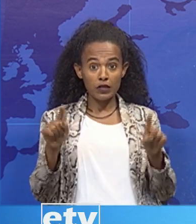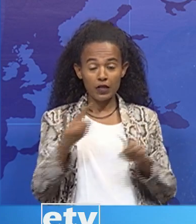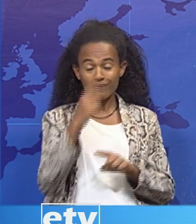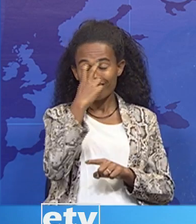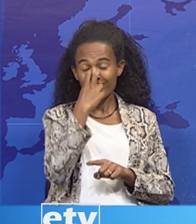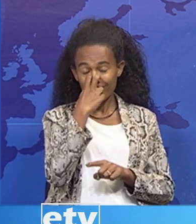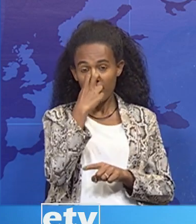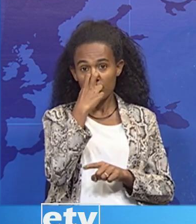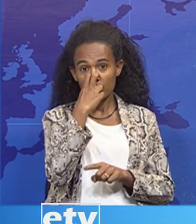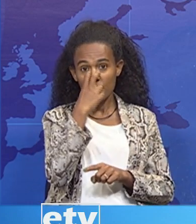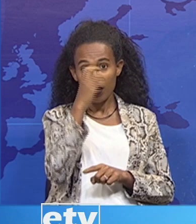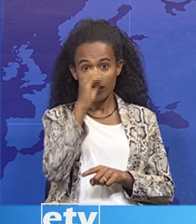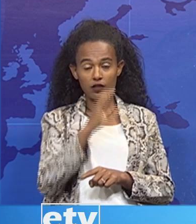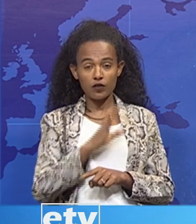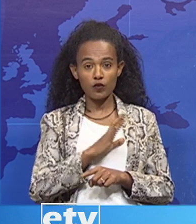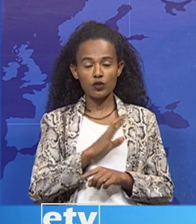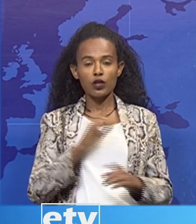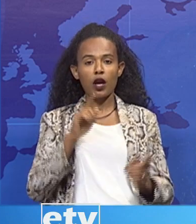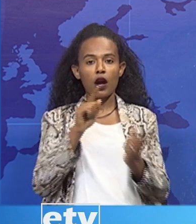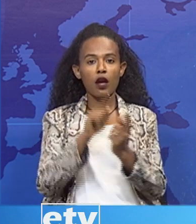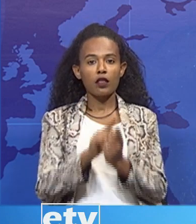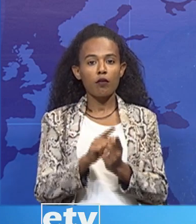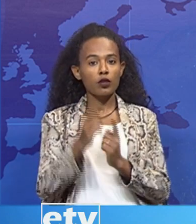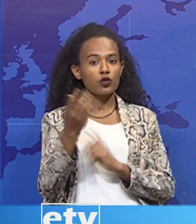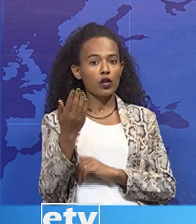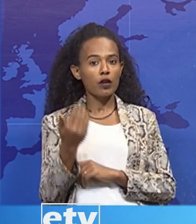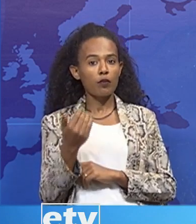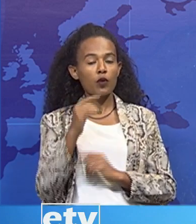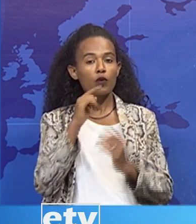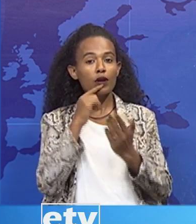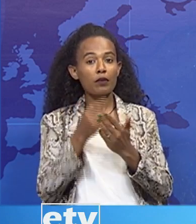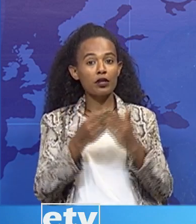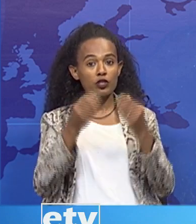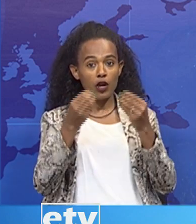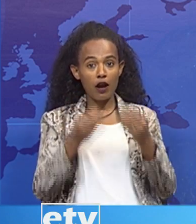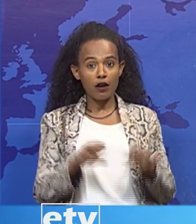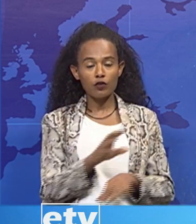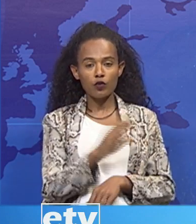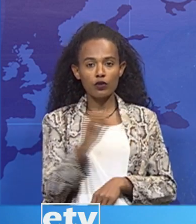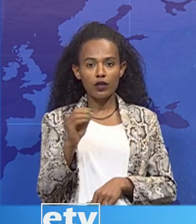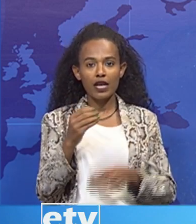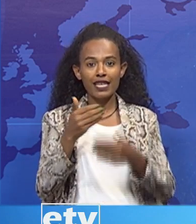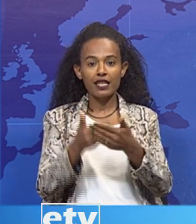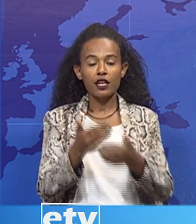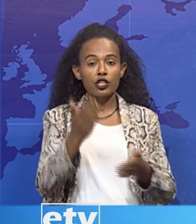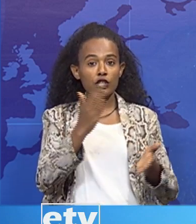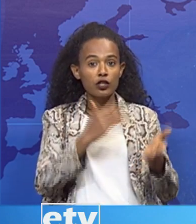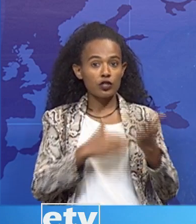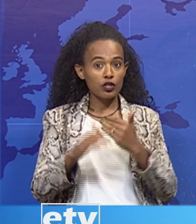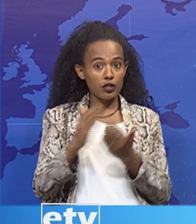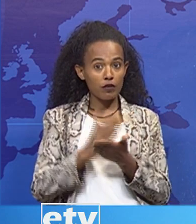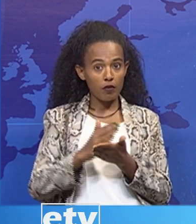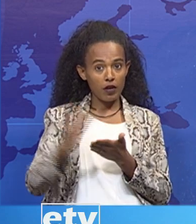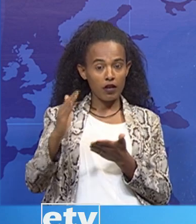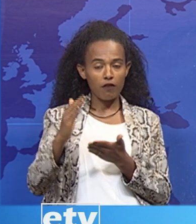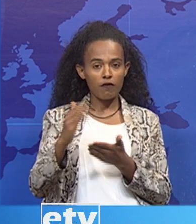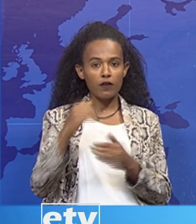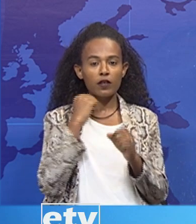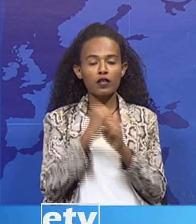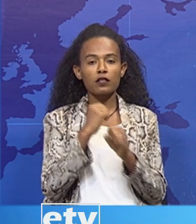ስውራን ዜጎች ያጋጠማቸው የነበረውን የመረጃ እጦት እና የተደራሽነት ችግር በመቅረፍ